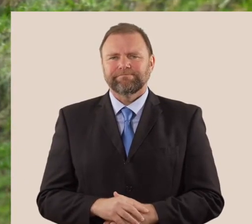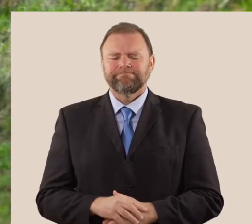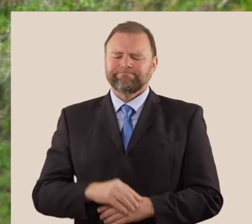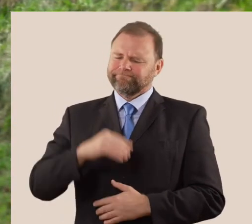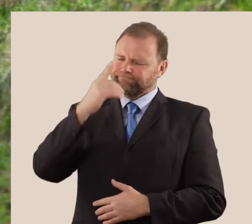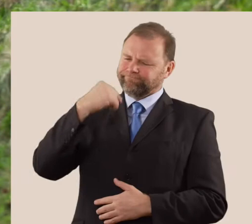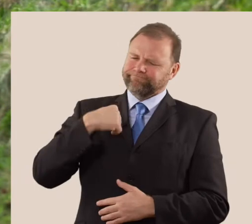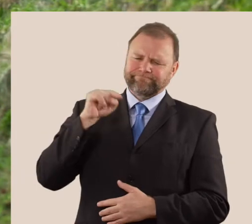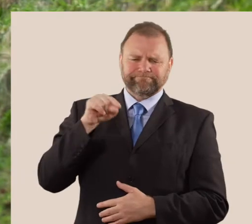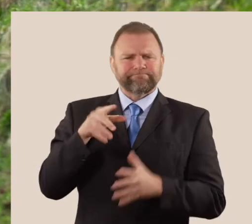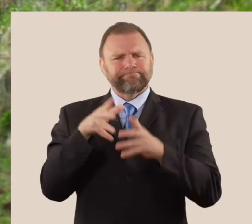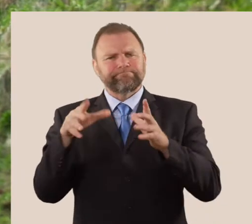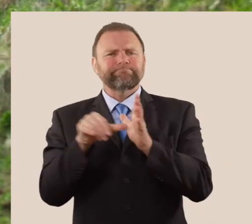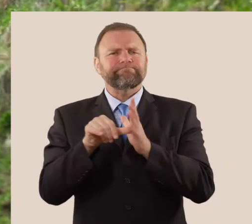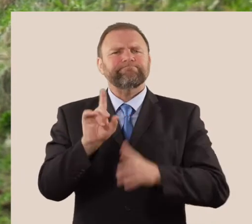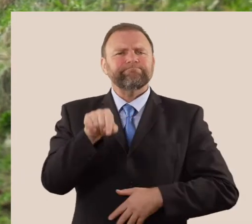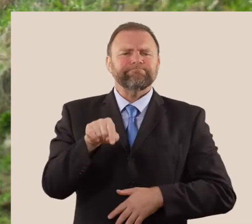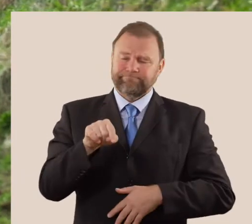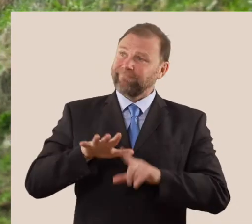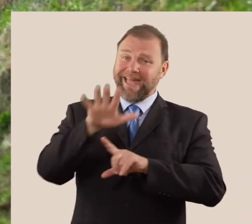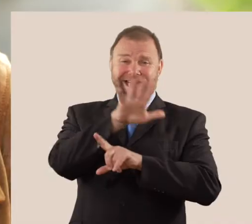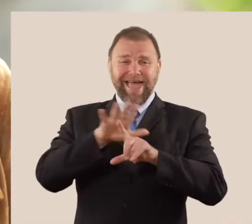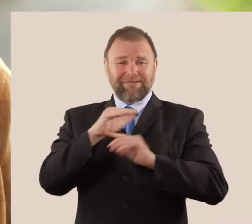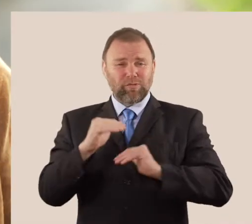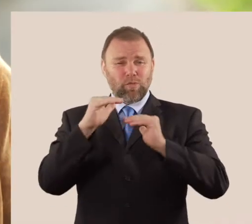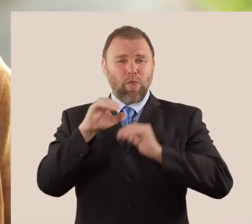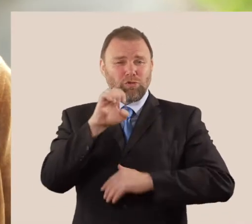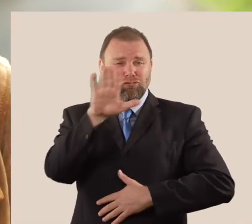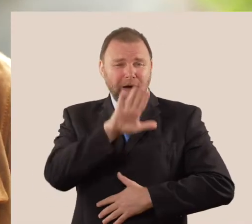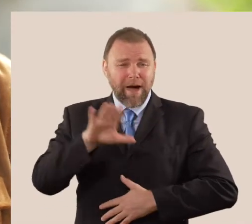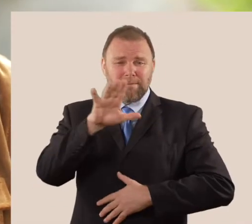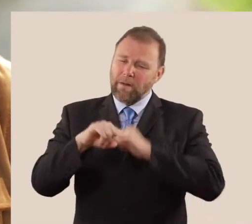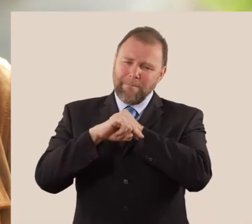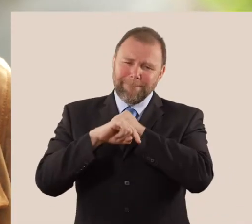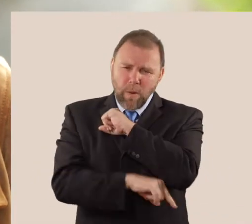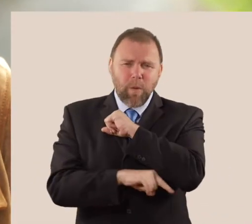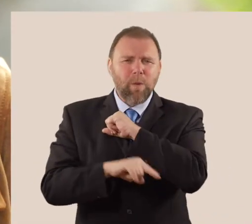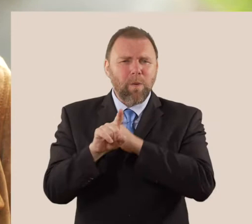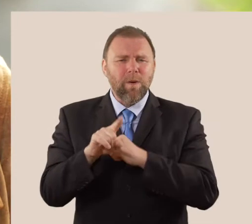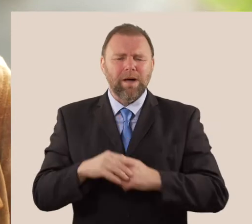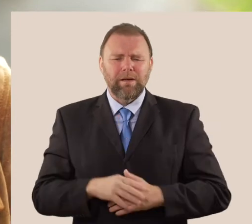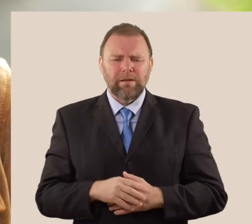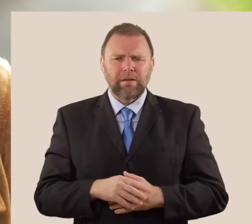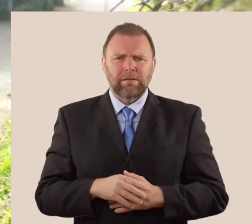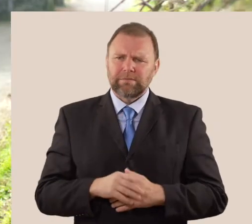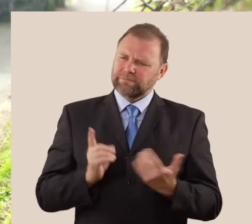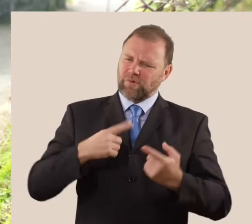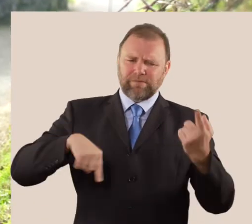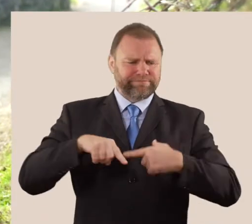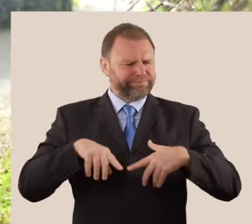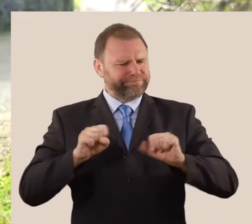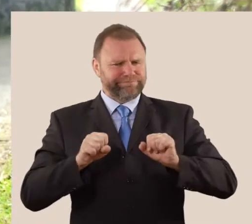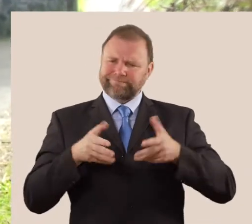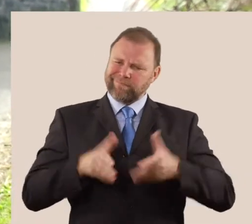Dwi'n meddwl y problem mwyaf ydy'r ffaith bod ni'n byw yn yr ardal mwyaf tlawd yn gogledd Ewrop. Ac